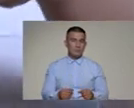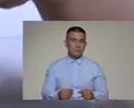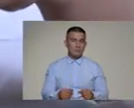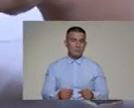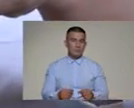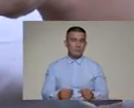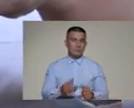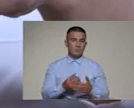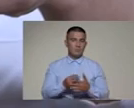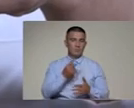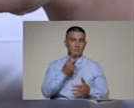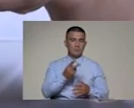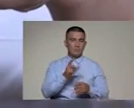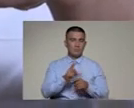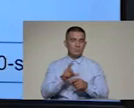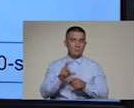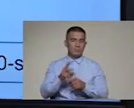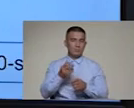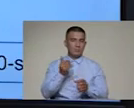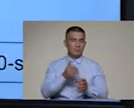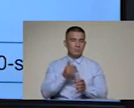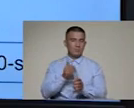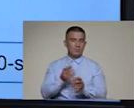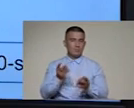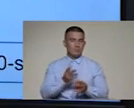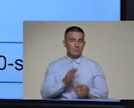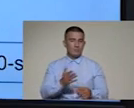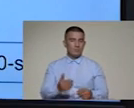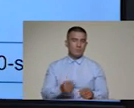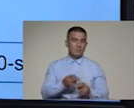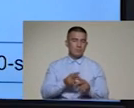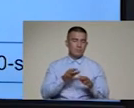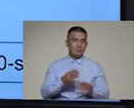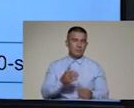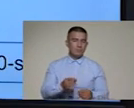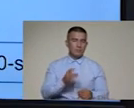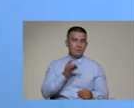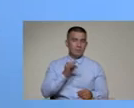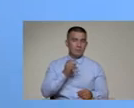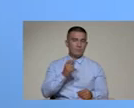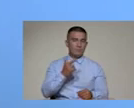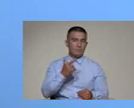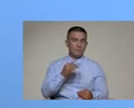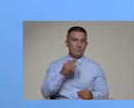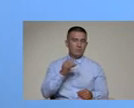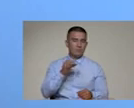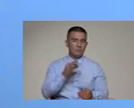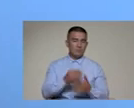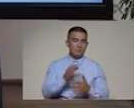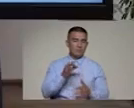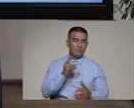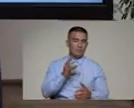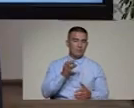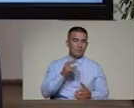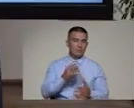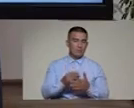ikkita probirkaga quyib olishimiz kerak. Mana bu yerda rux gidroksidning hosil bo'lishini kuzatishimiz